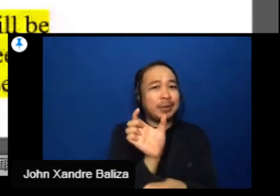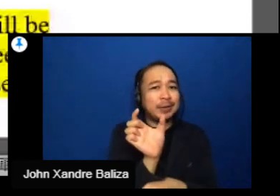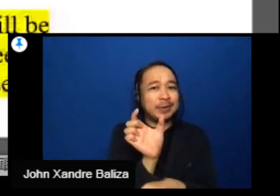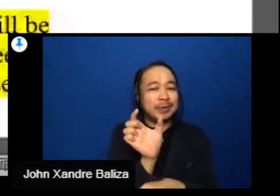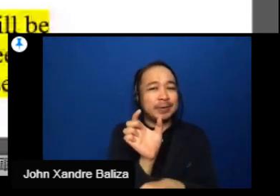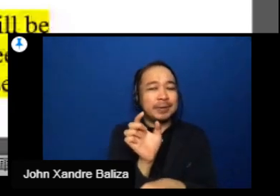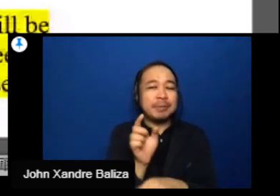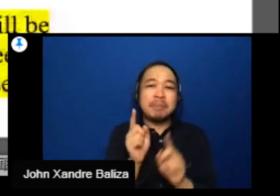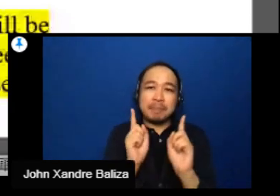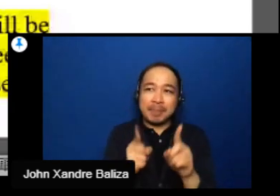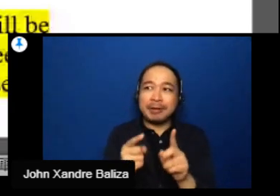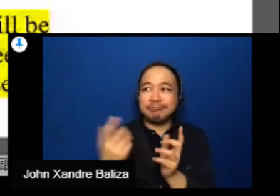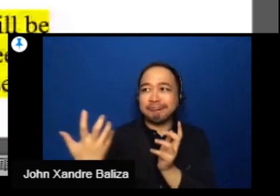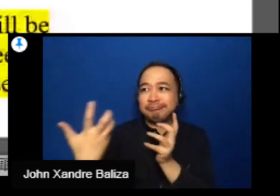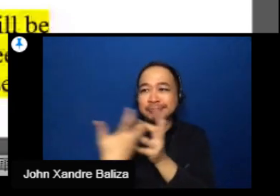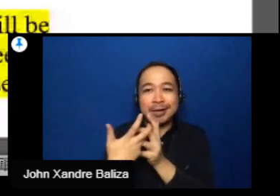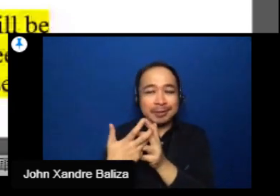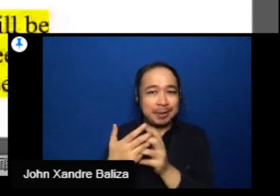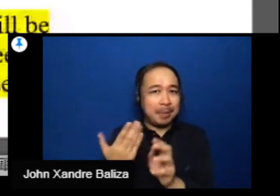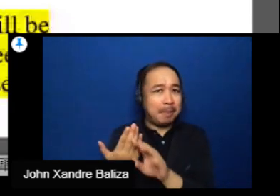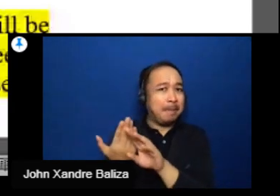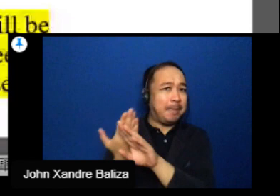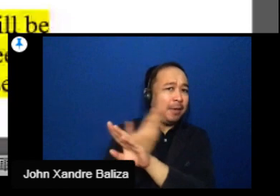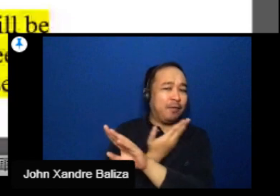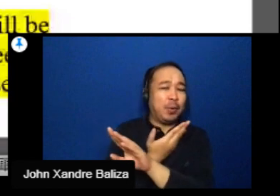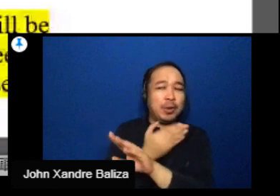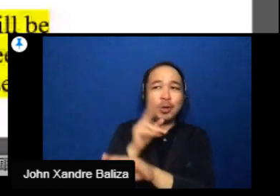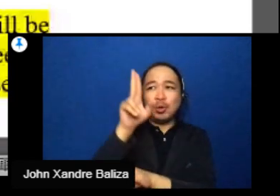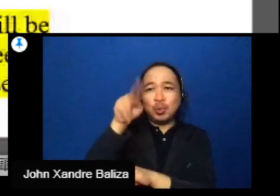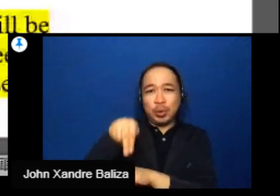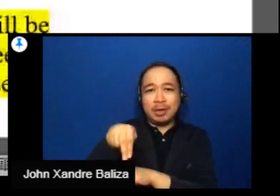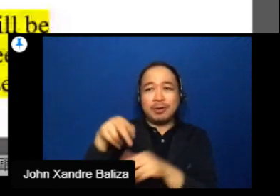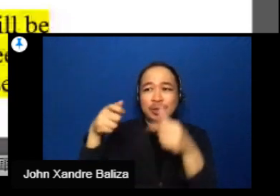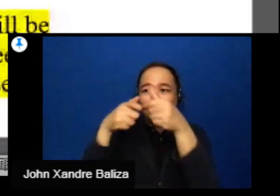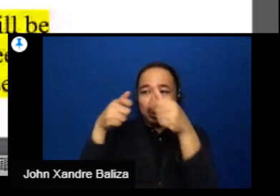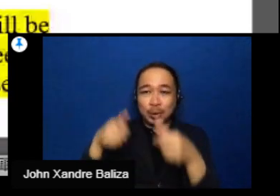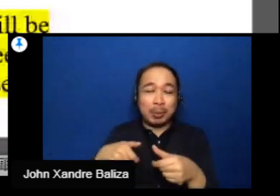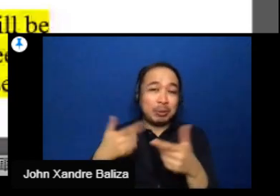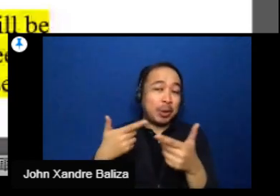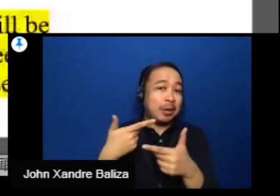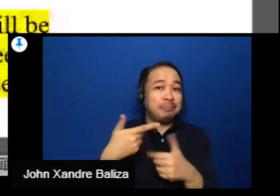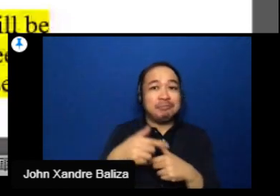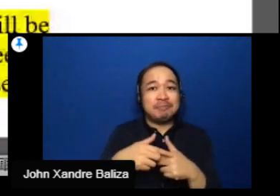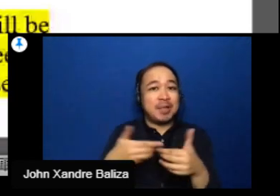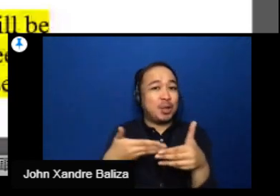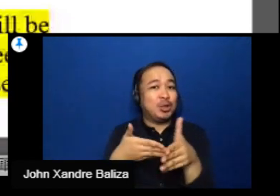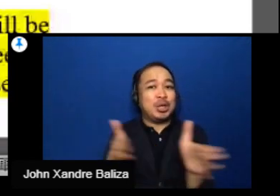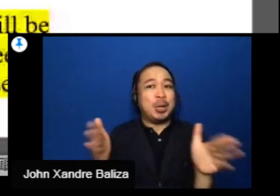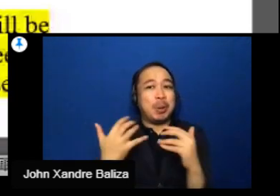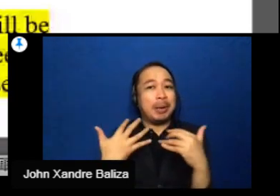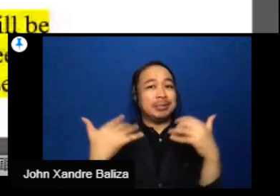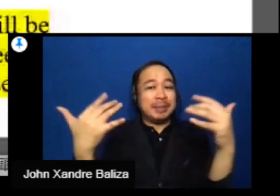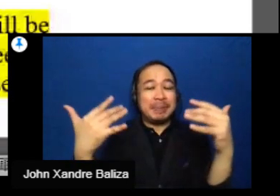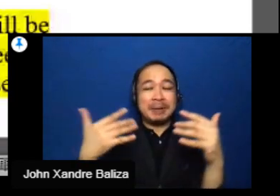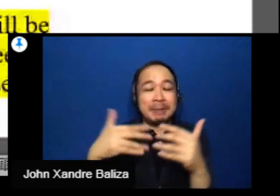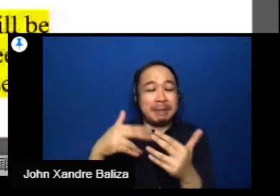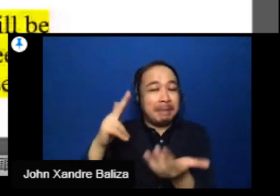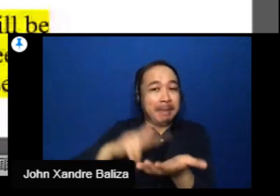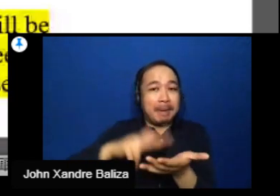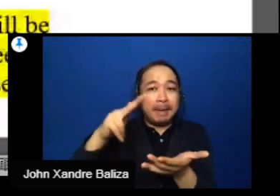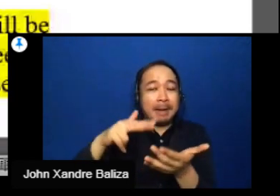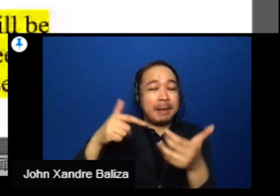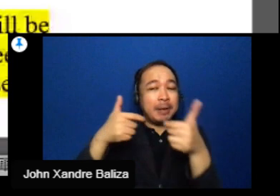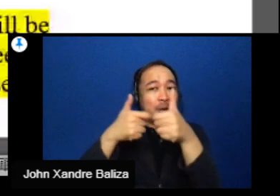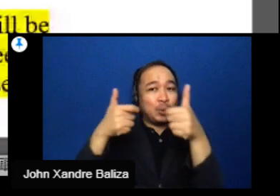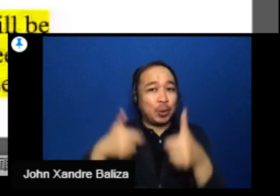感谢俄罗斯代表提到的，在2030可持续发展议程中用的是就是现